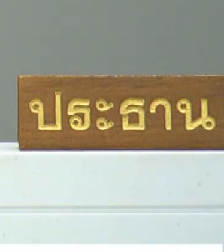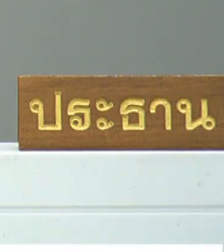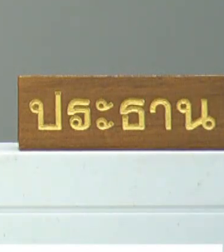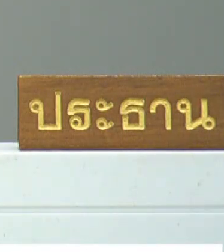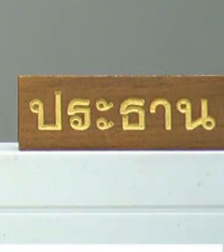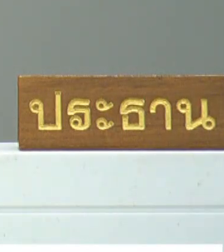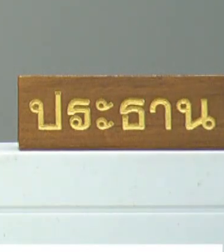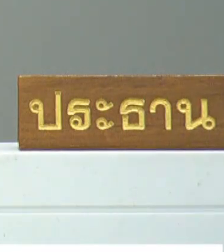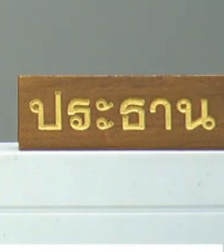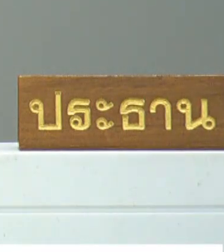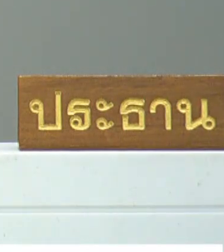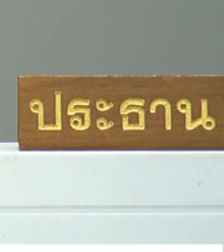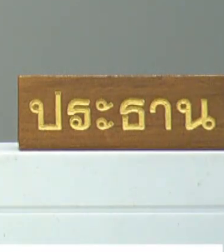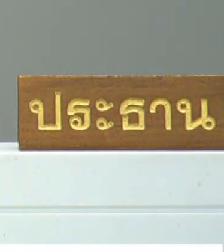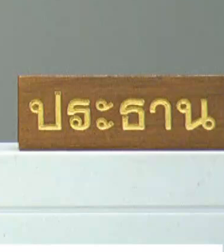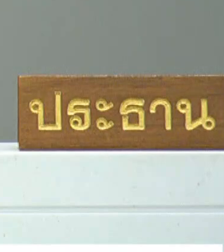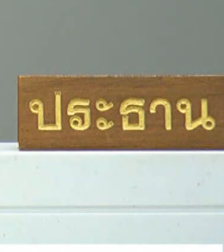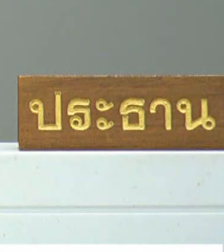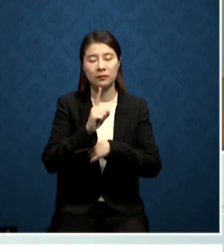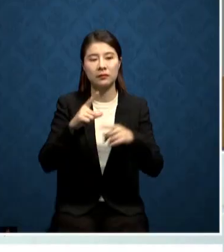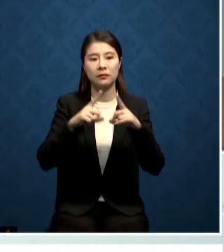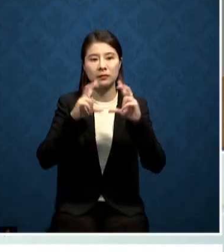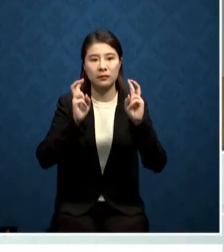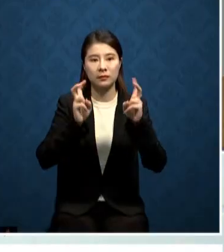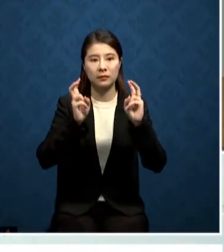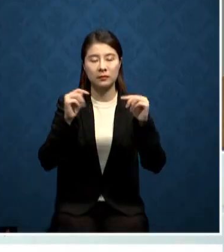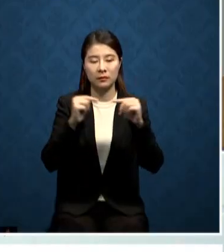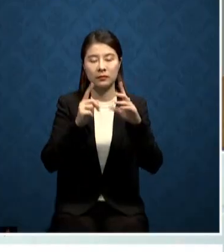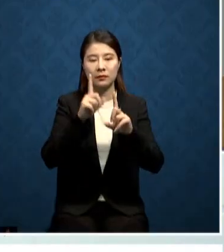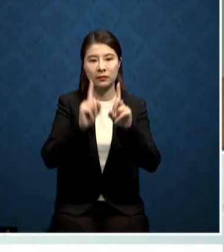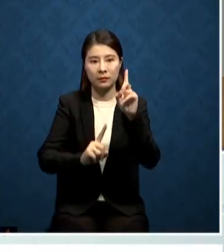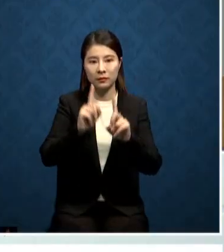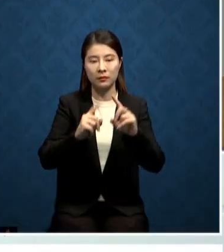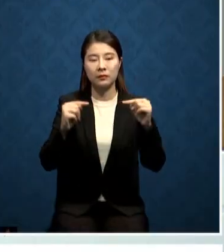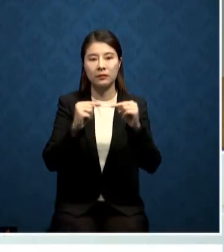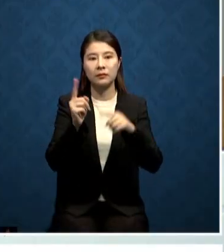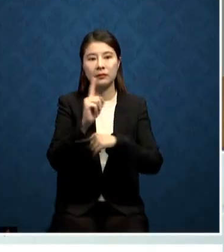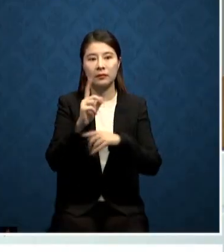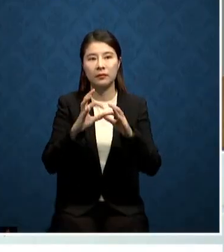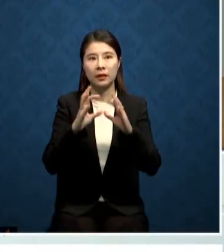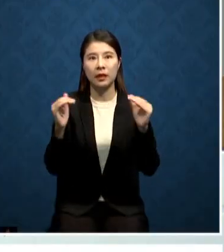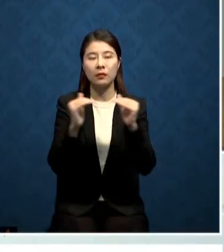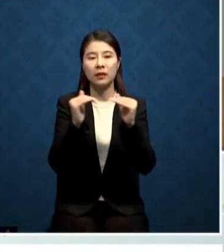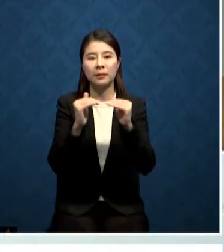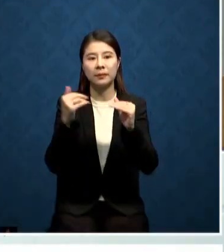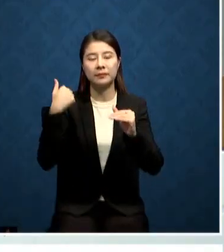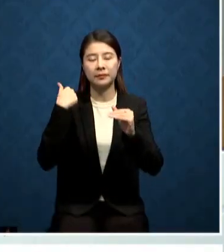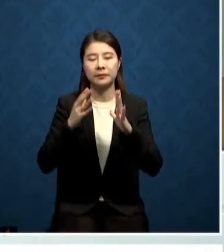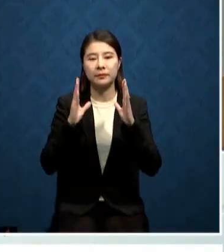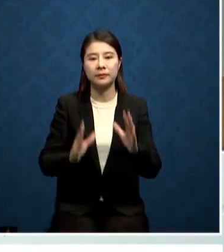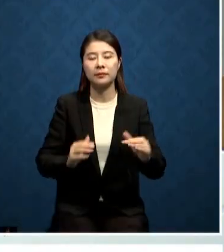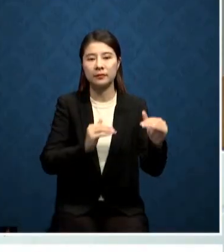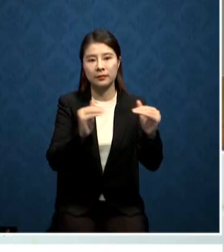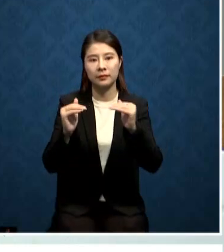านเกี่ยวกับเรื่องรายงานผลการประเมินสถานการณ์ด้านสิทธิมนุษยชนของประเทศไทย